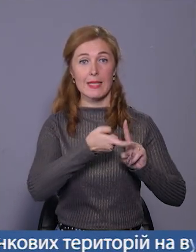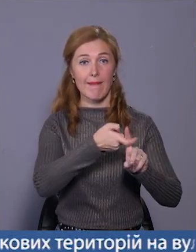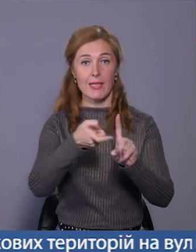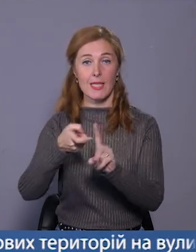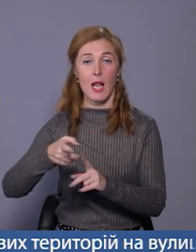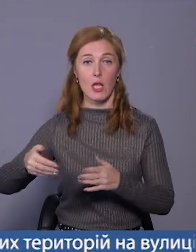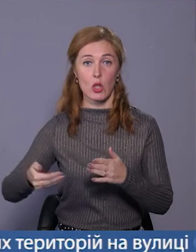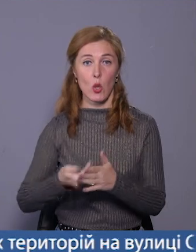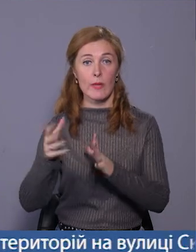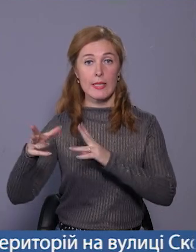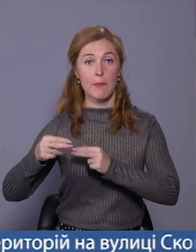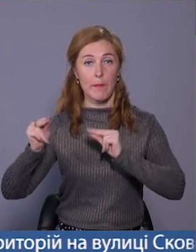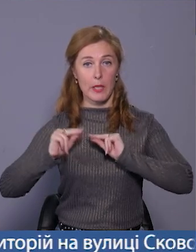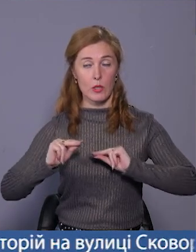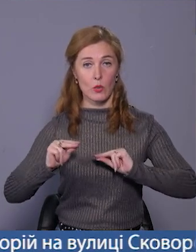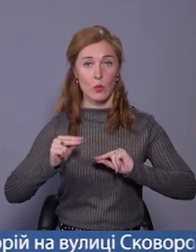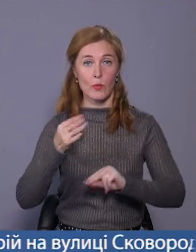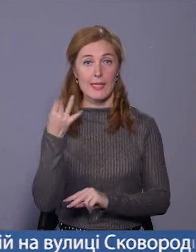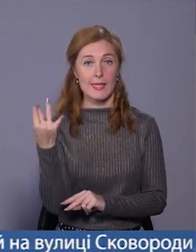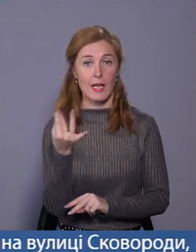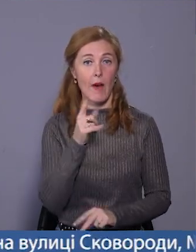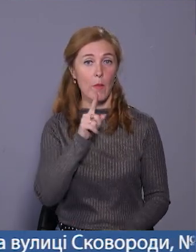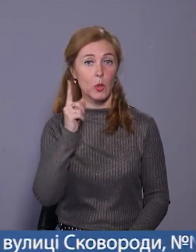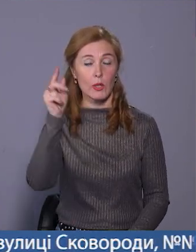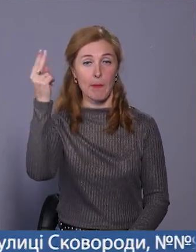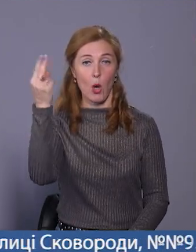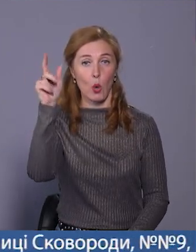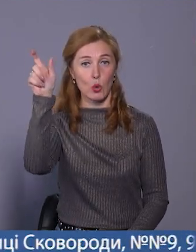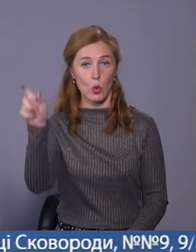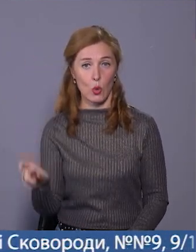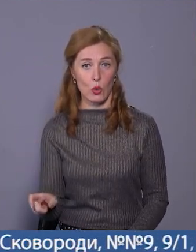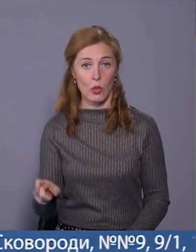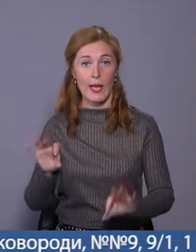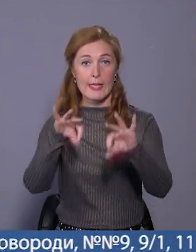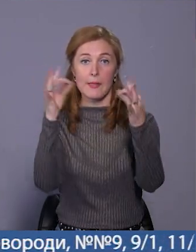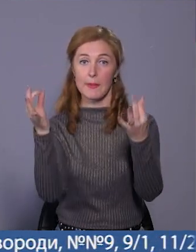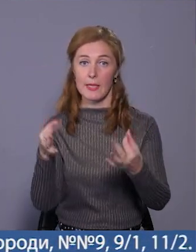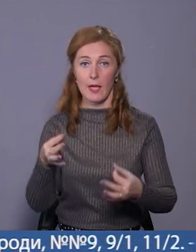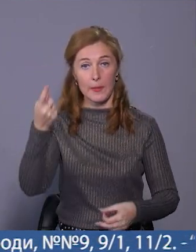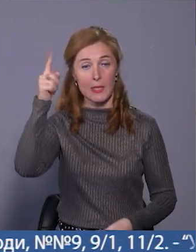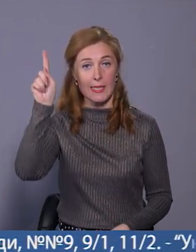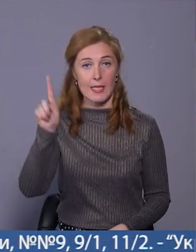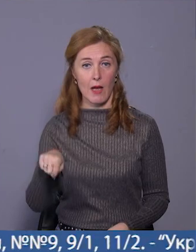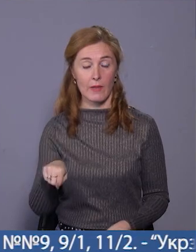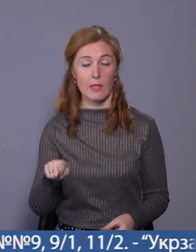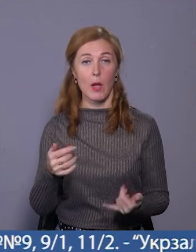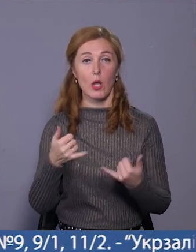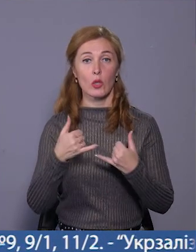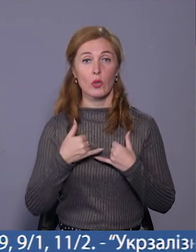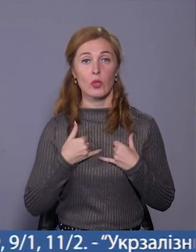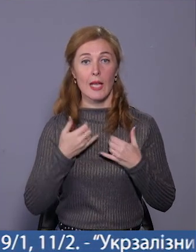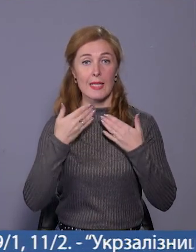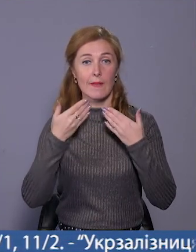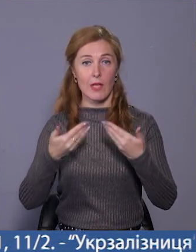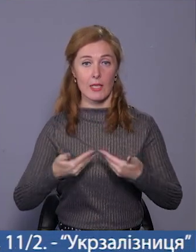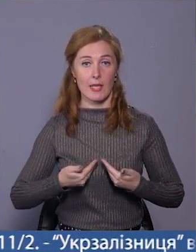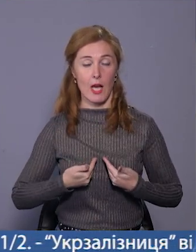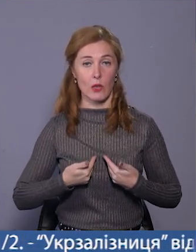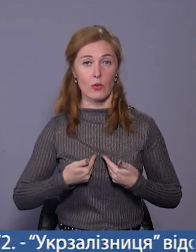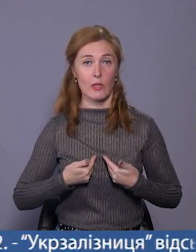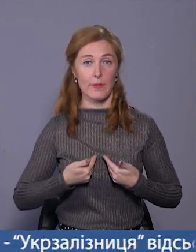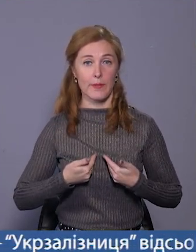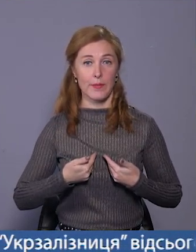Ми співпрацюємо з цікавими молодими художниками, з митцями, з мистецтвознавцями. До нас звертаються